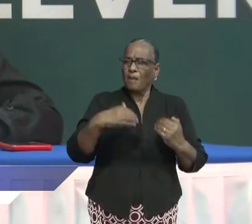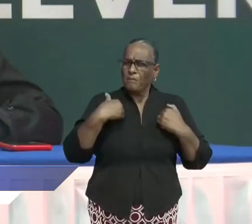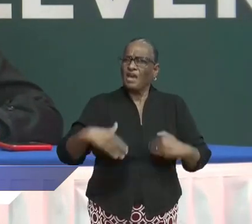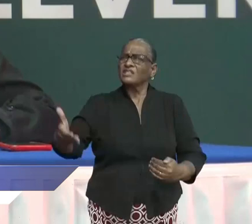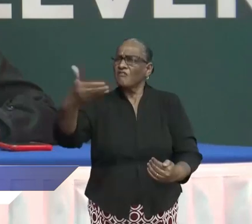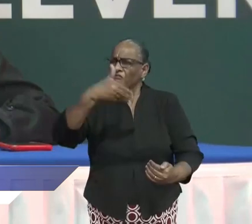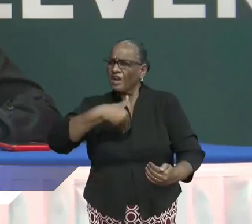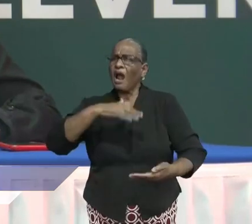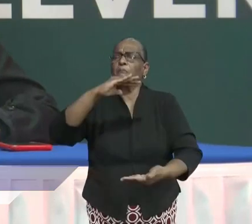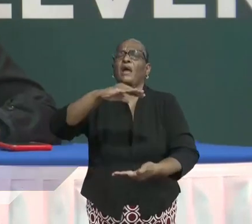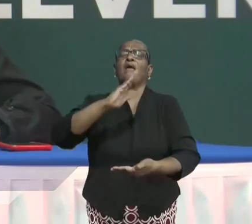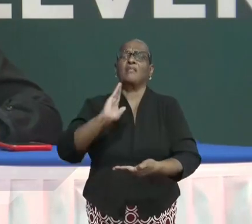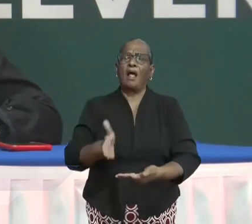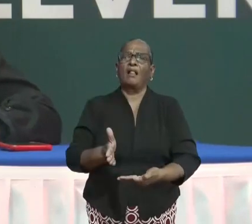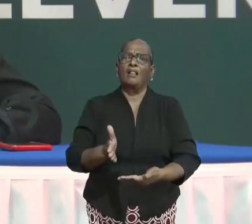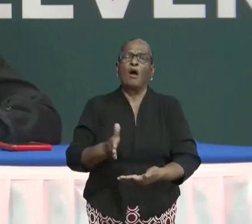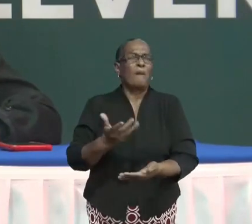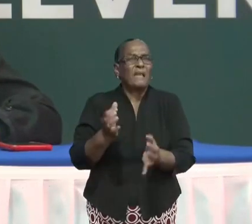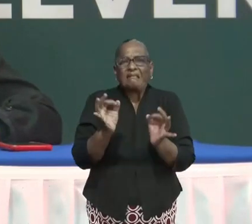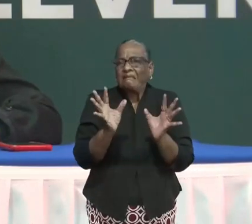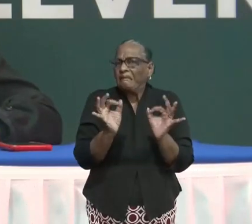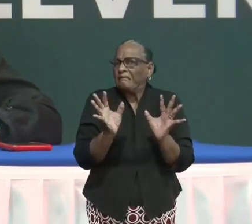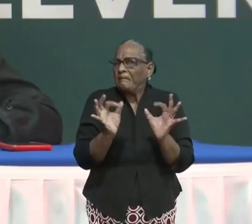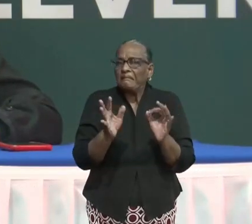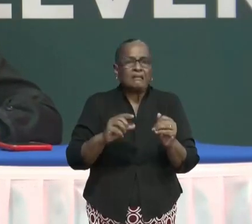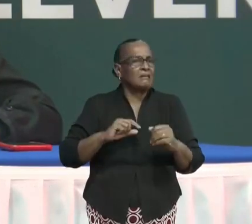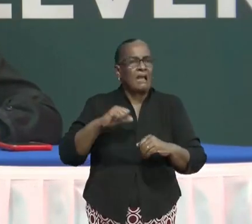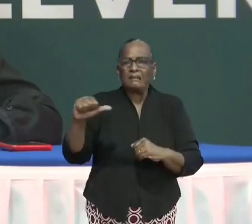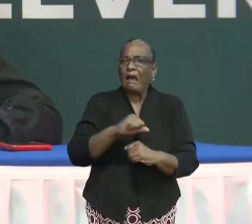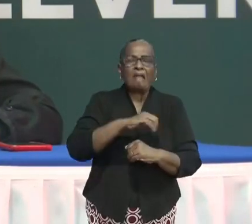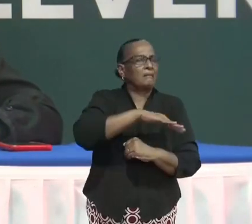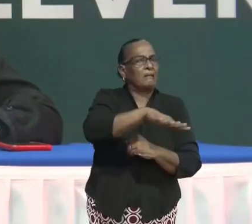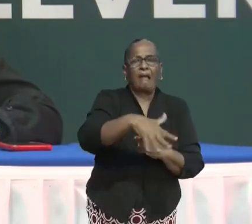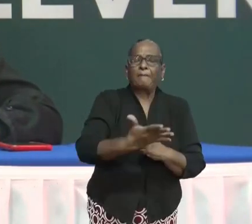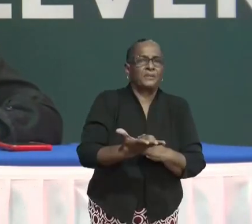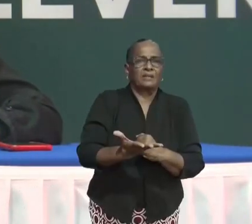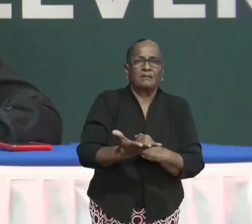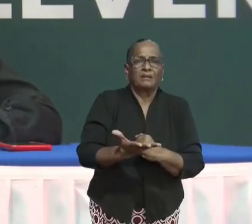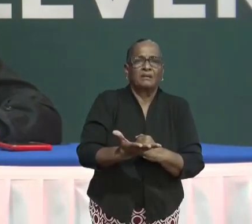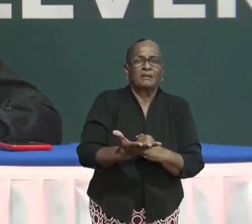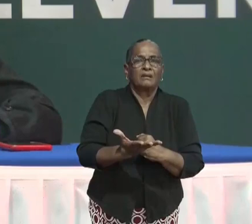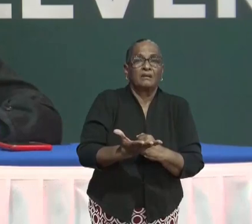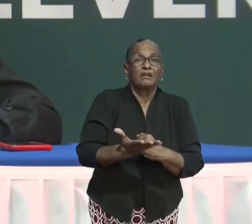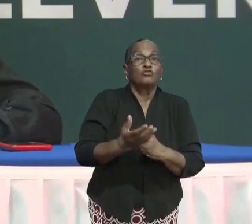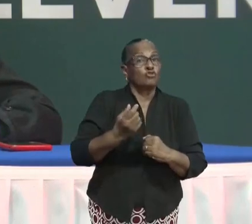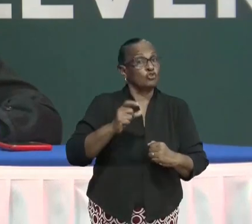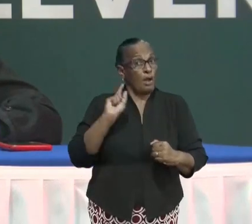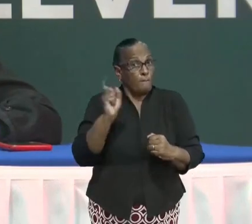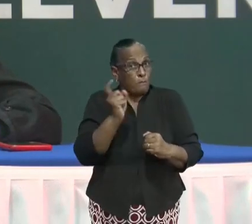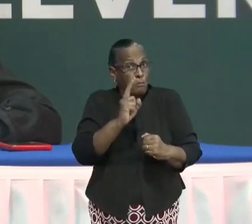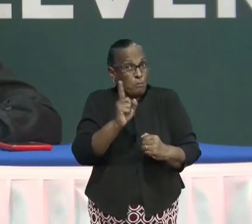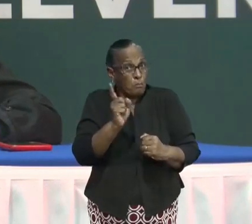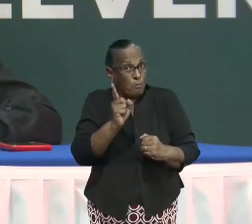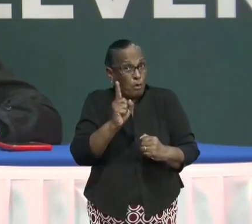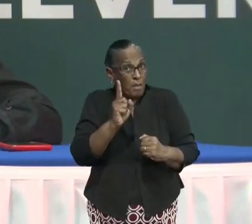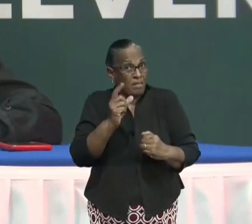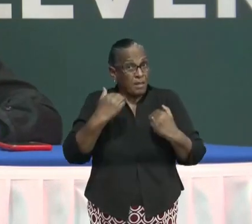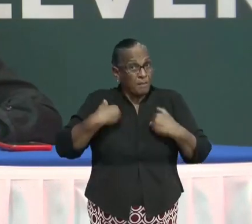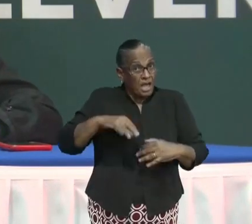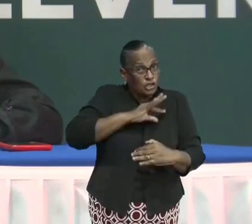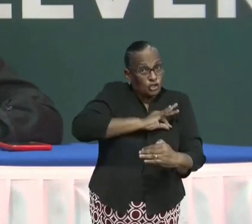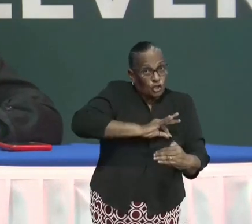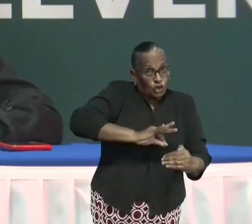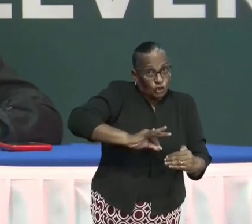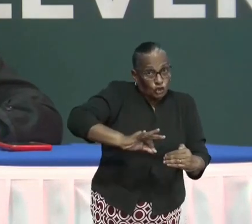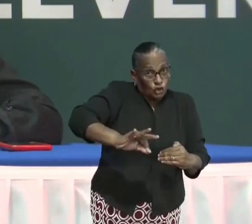give een pakket. Omdat de up next na dat tracé. Dus de berekening de is a moment dat de sma ik weer bakka